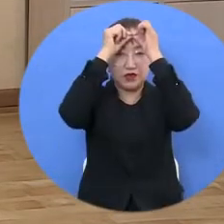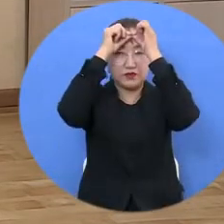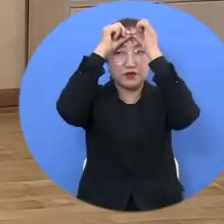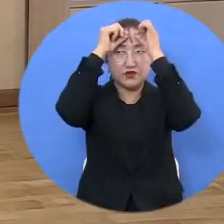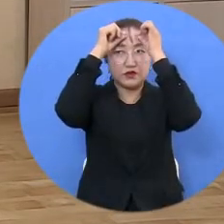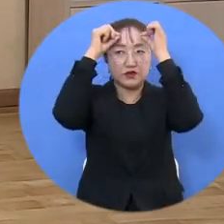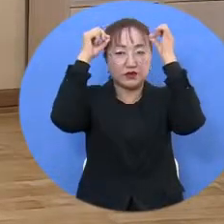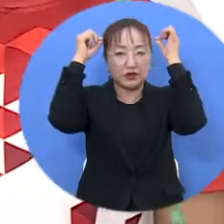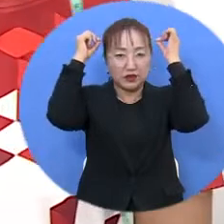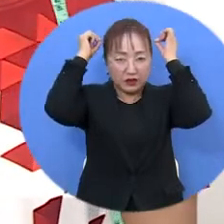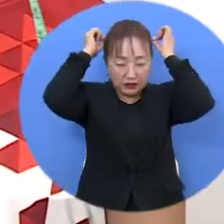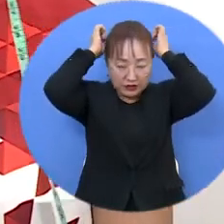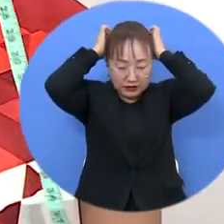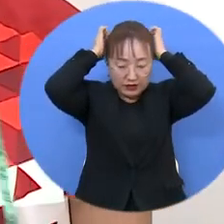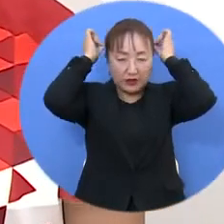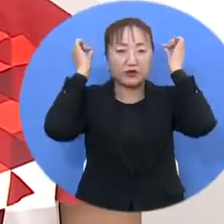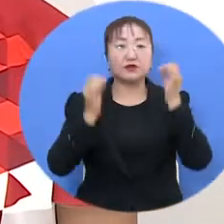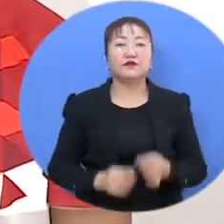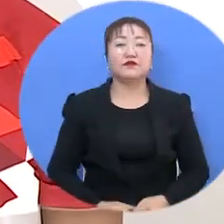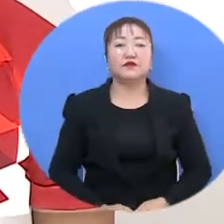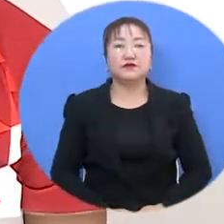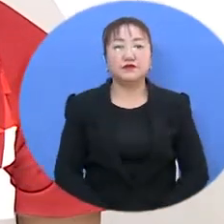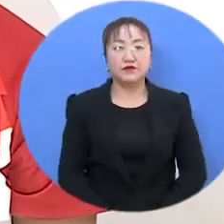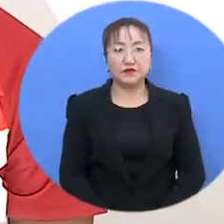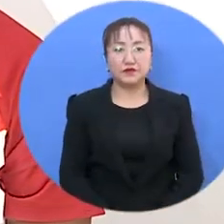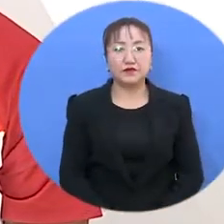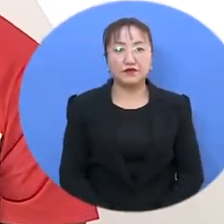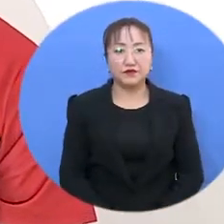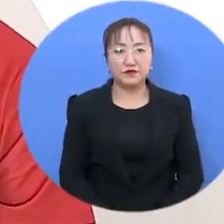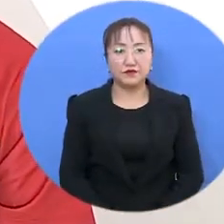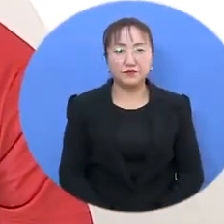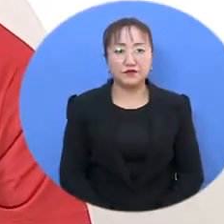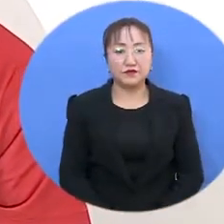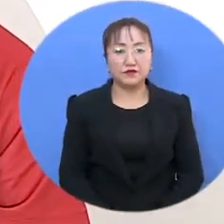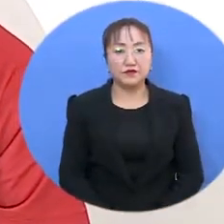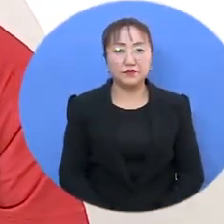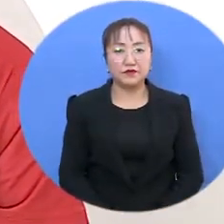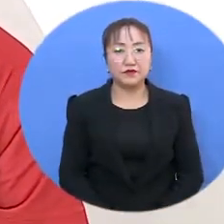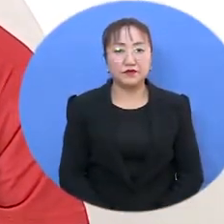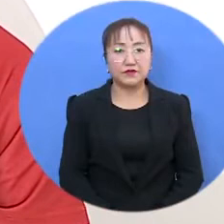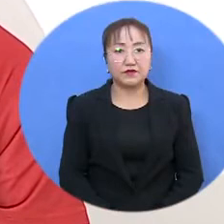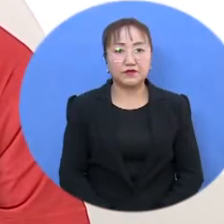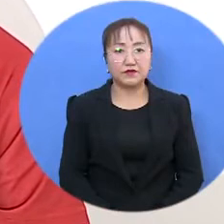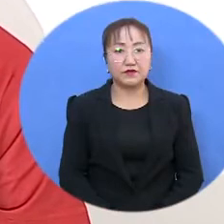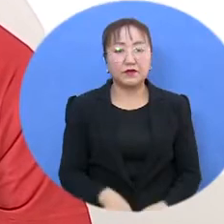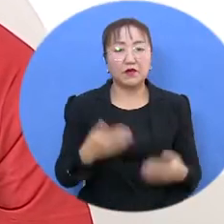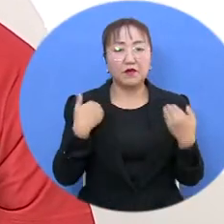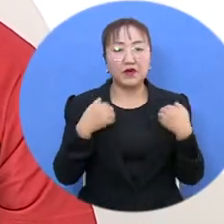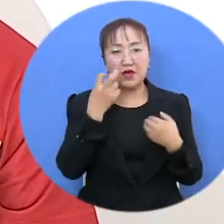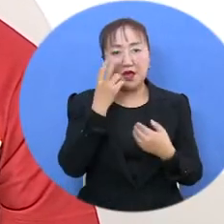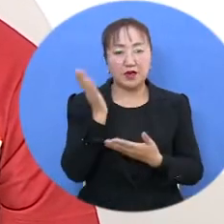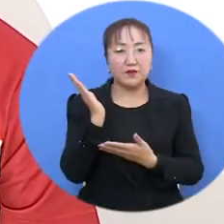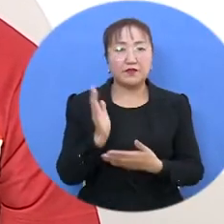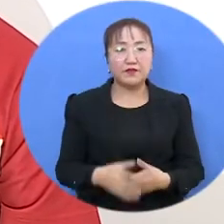За дагц чихний дээд үзүүр духыг тойруулж хэмжинэ. өгшөөгээ дагаа эгэр